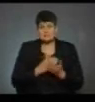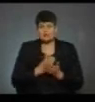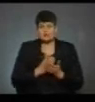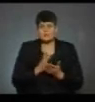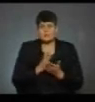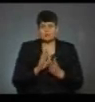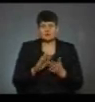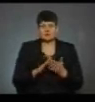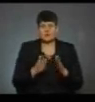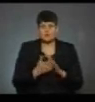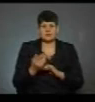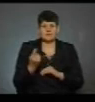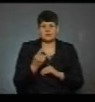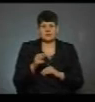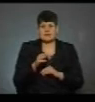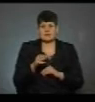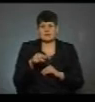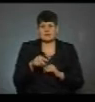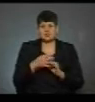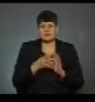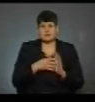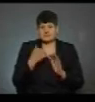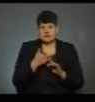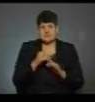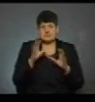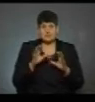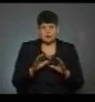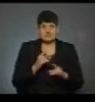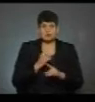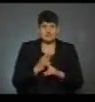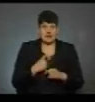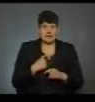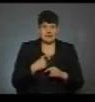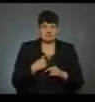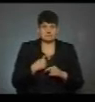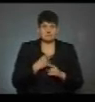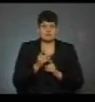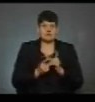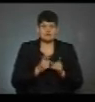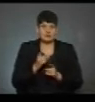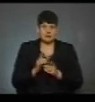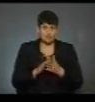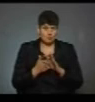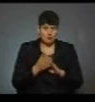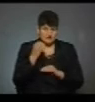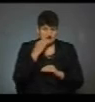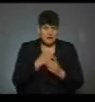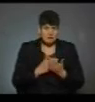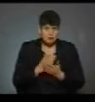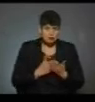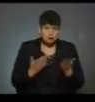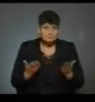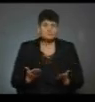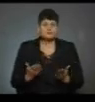на умовах, як на 1 травня 2019 року закон забороняє нам міняти умови старих послуг, то